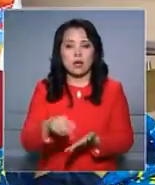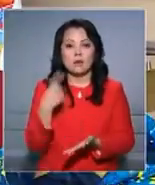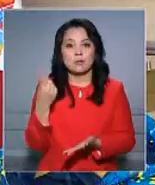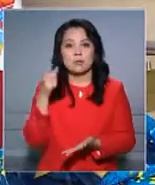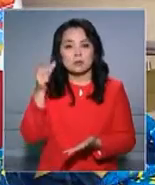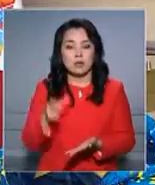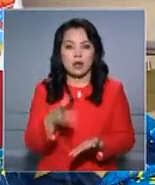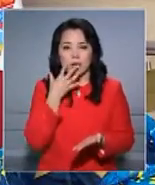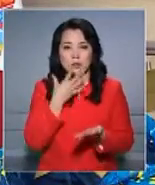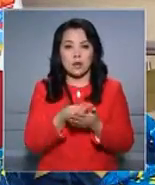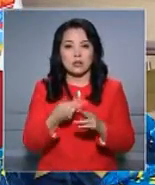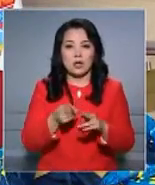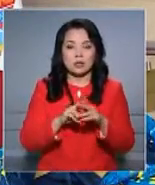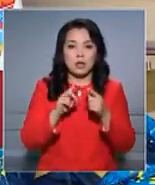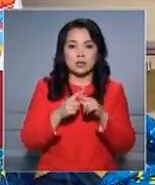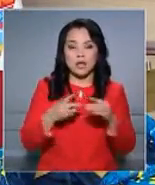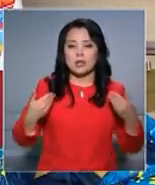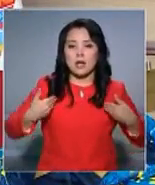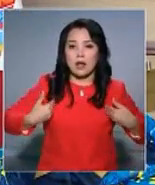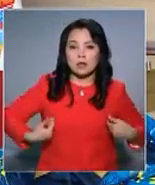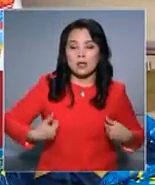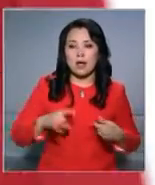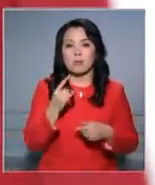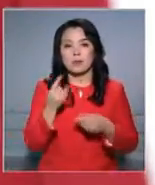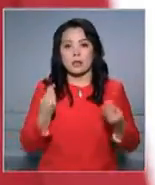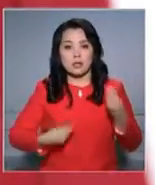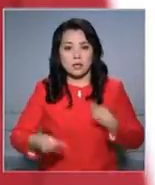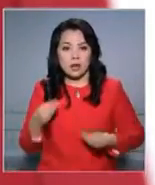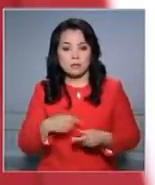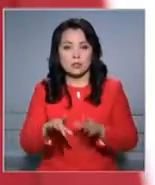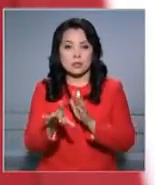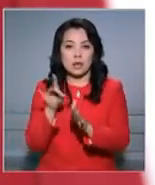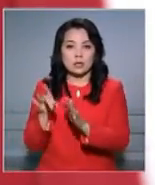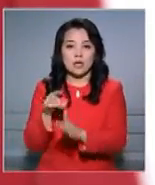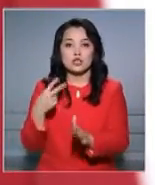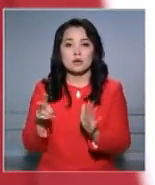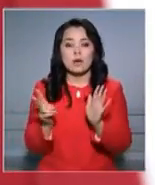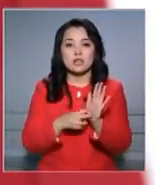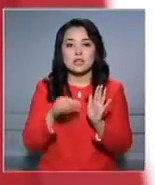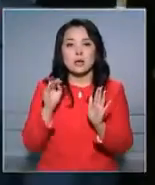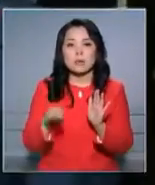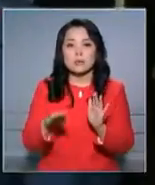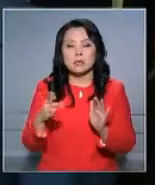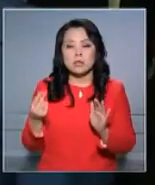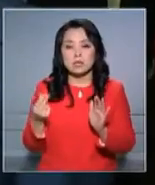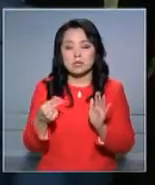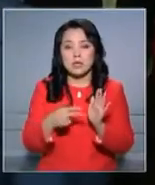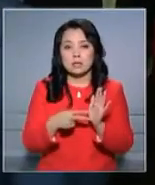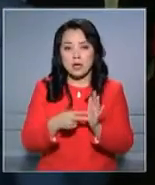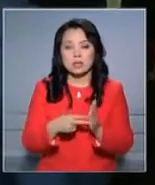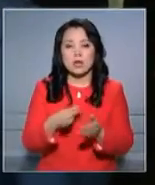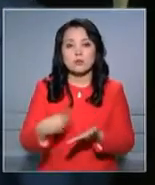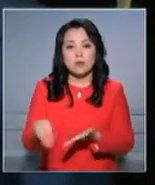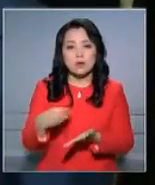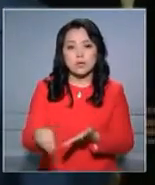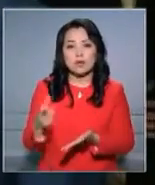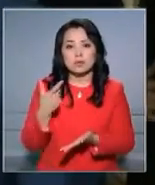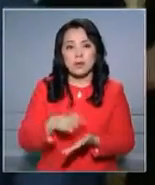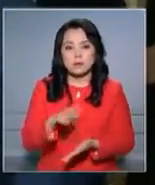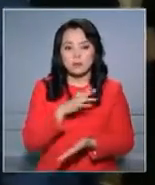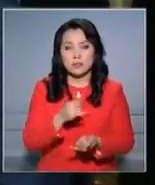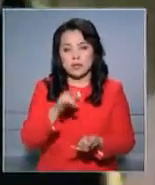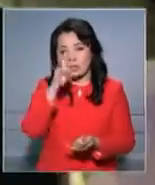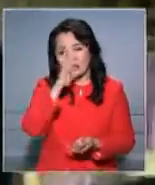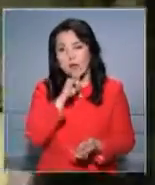Ол тоқылған жиде мен бірнеше балалар киімін таңдап 27 мың теңгеге сауда жасады. Тек қана Қазақстанда жасалған өнімдерді